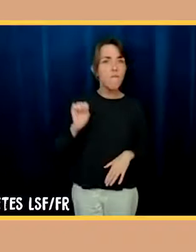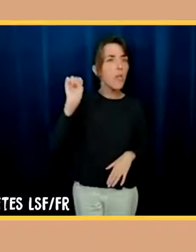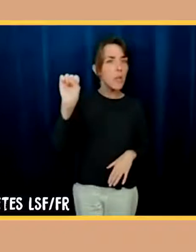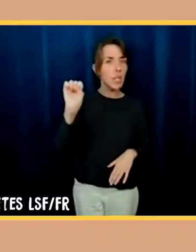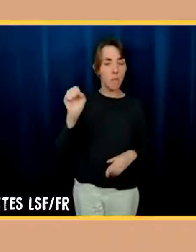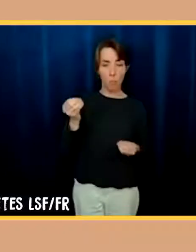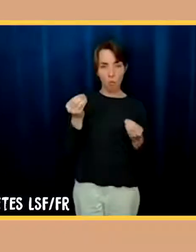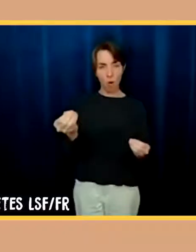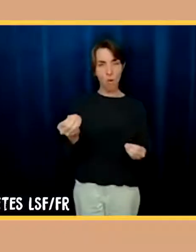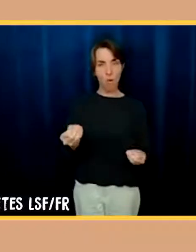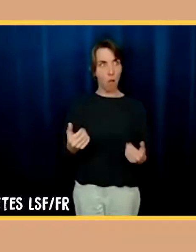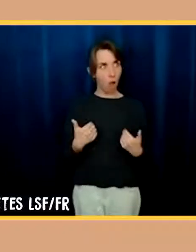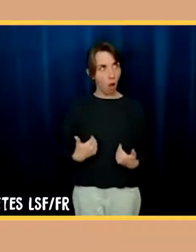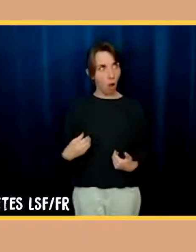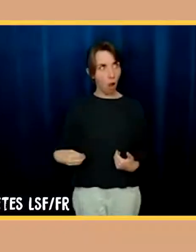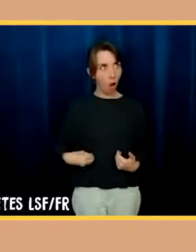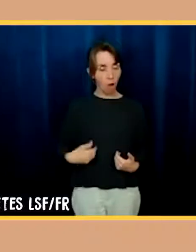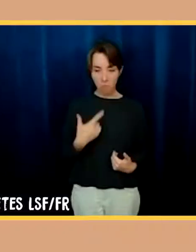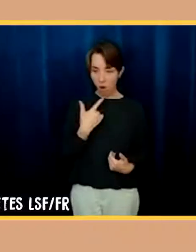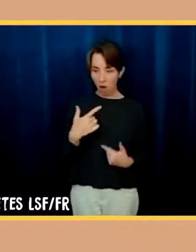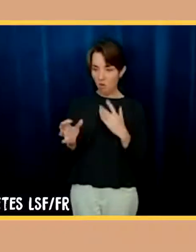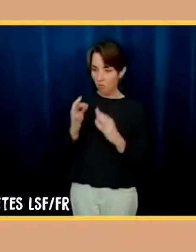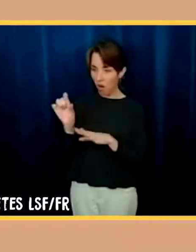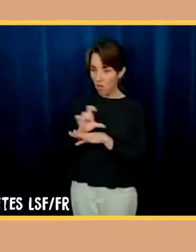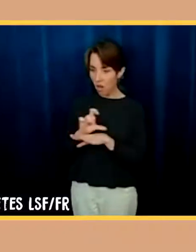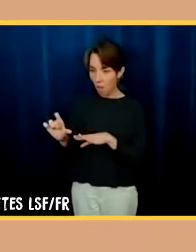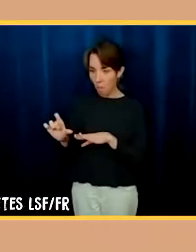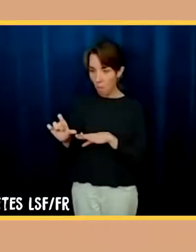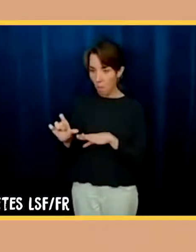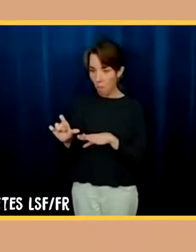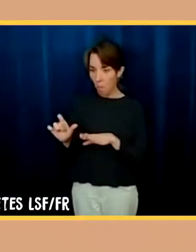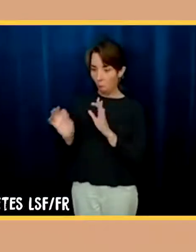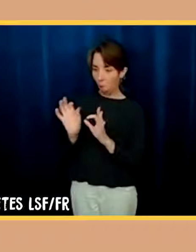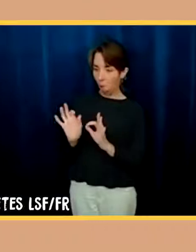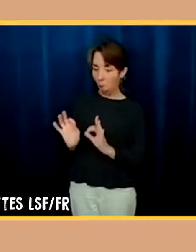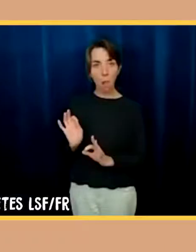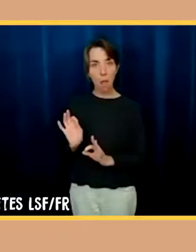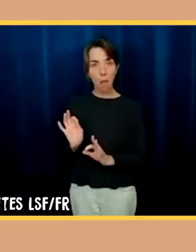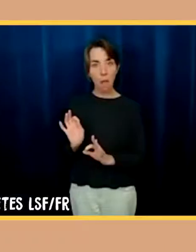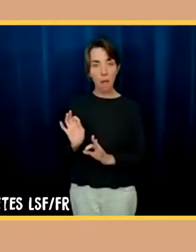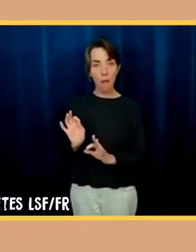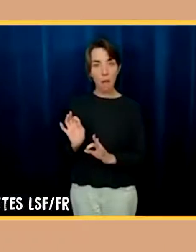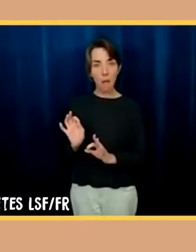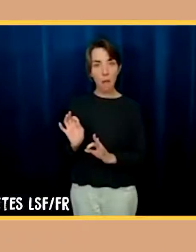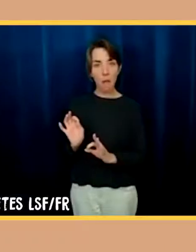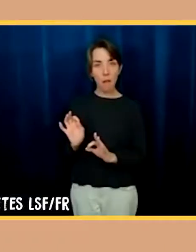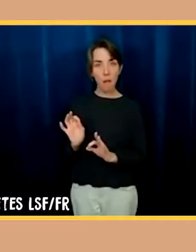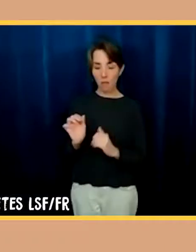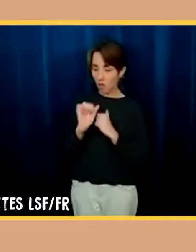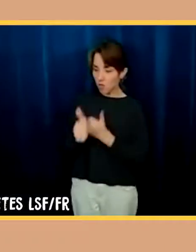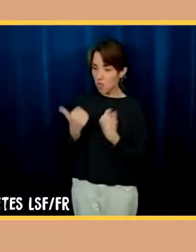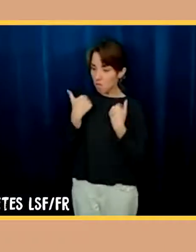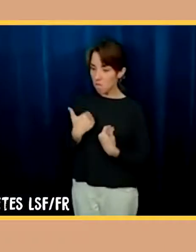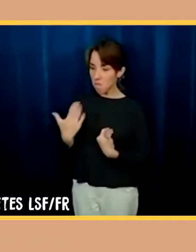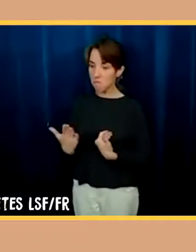fait, que finalement, elles choisissent un islam à la carte et qu'en fait, elles choisissent de suivre leur nefs, comme on dit en arabe, ou